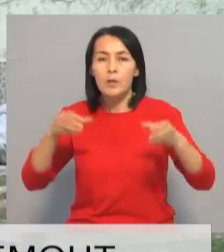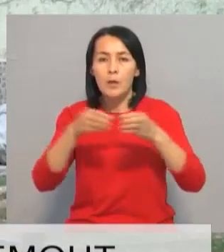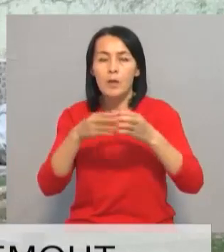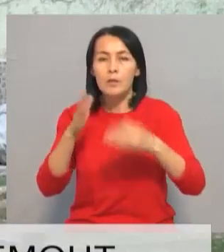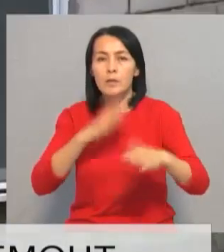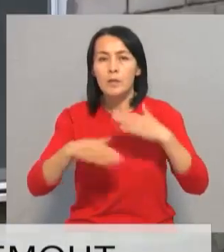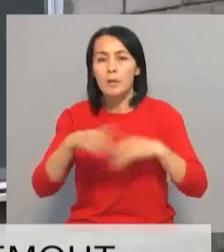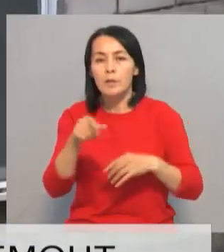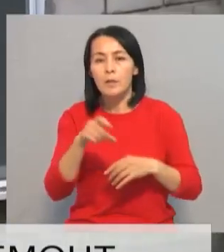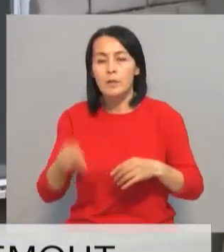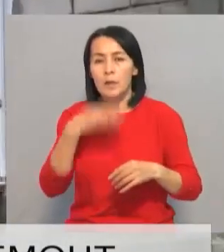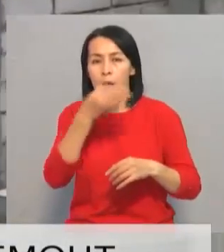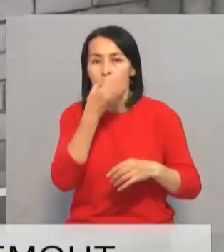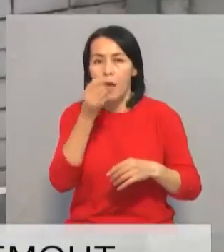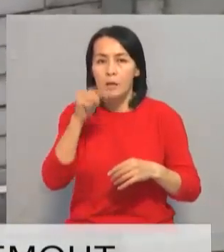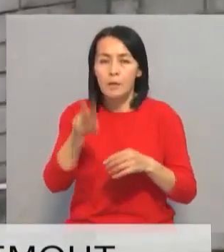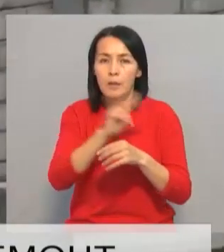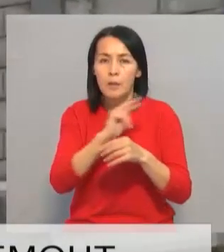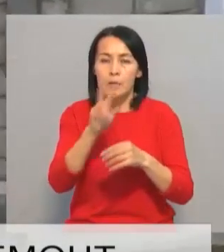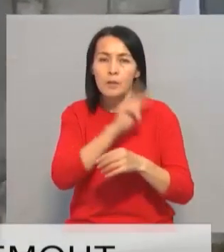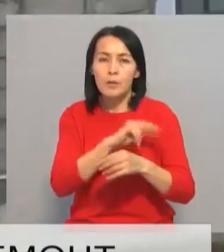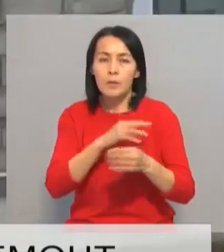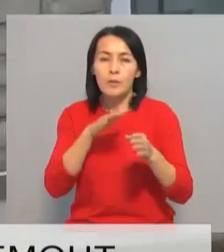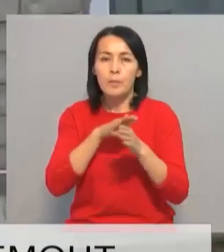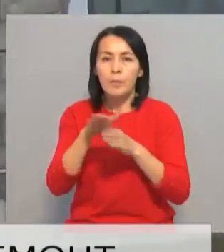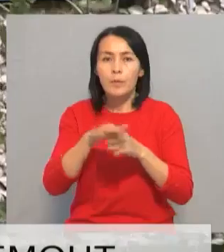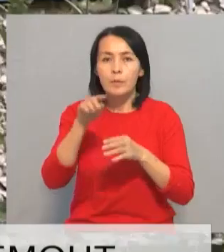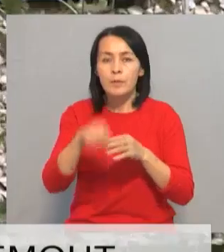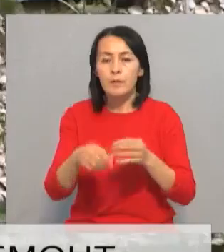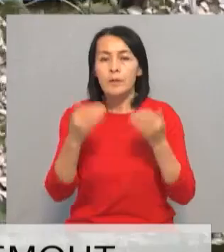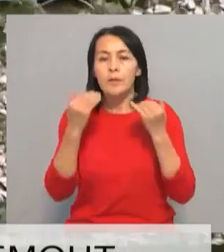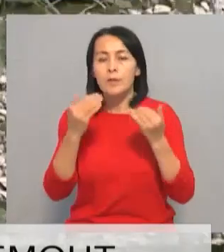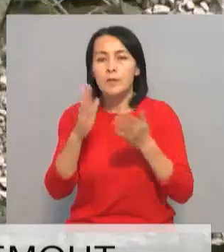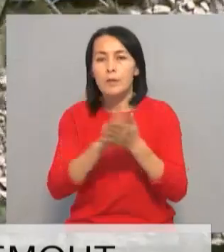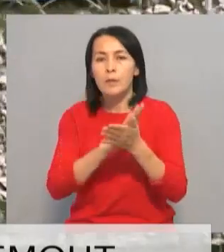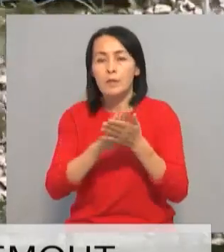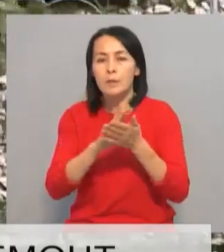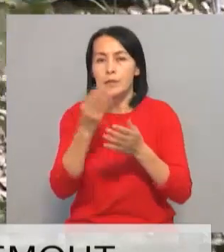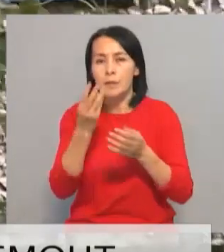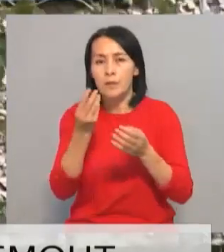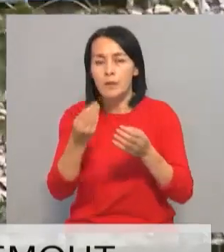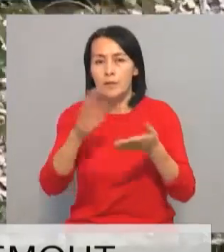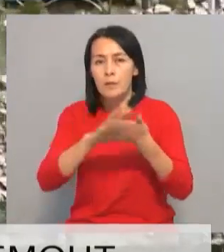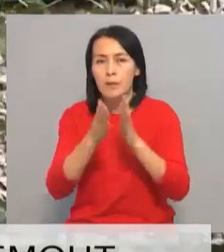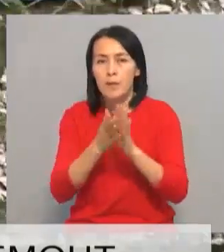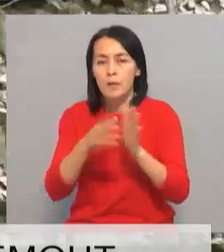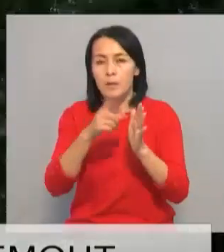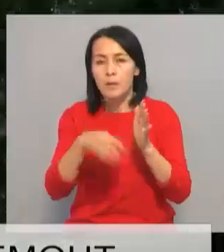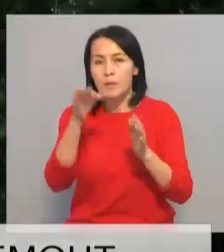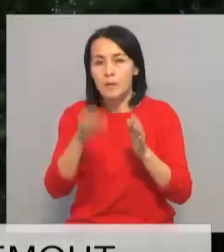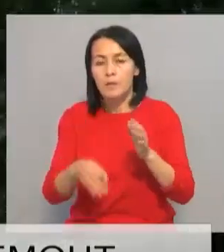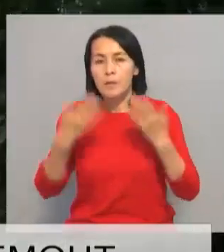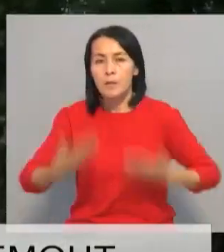компании радует жителей. Стоит отметить, что такие ремонтные работы проводятся на возвратной финансовой основе. Согласие не менее